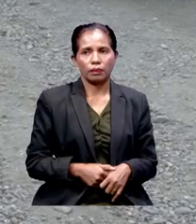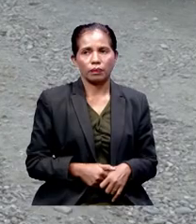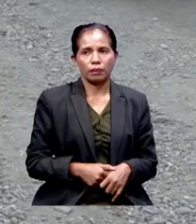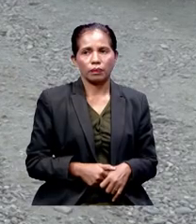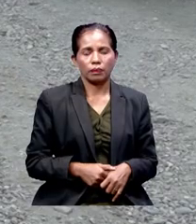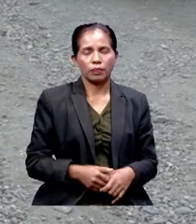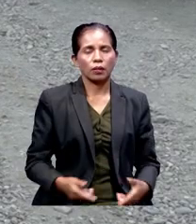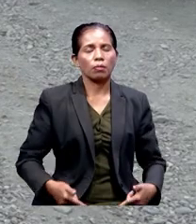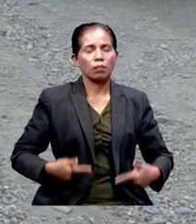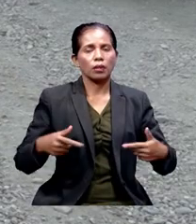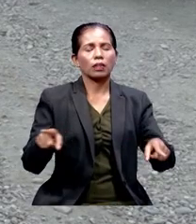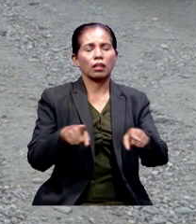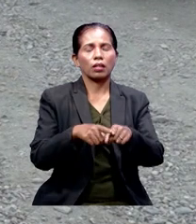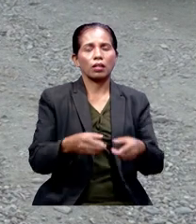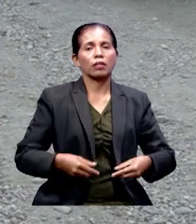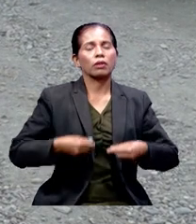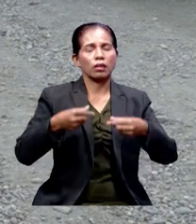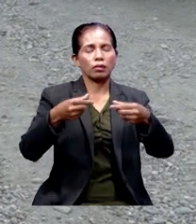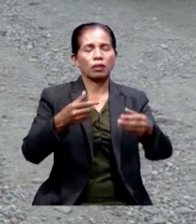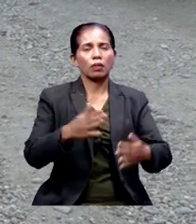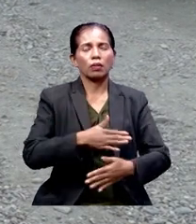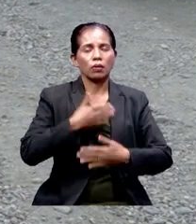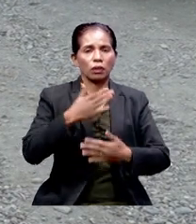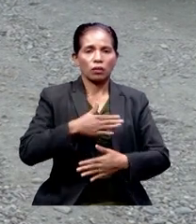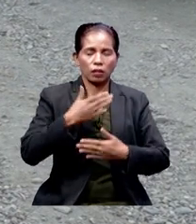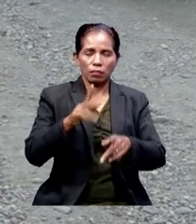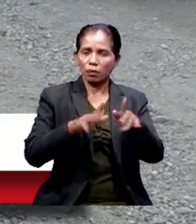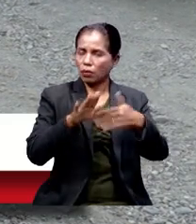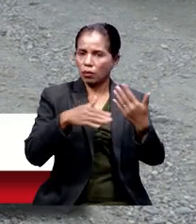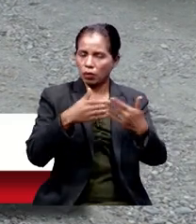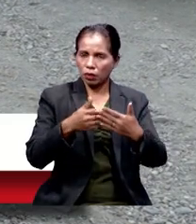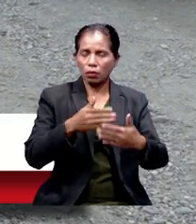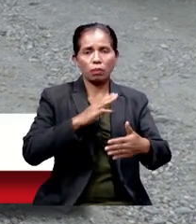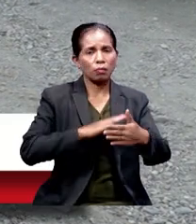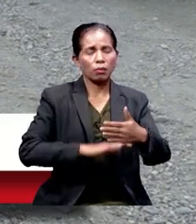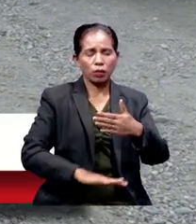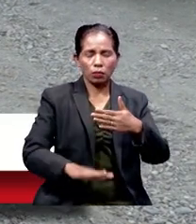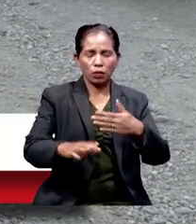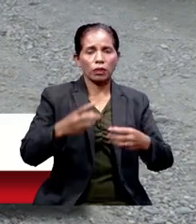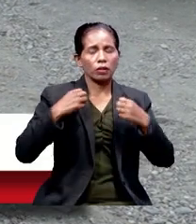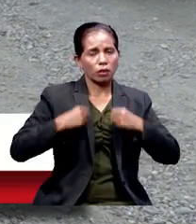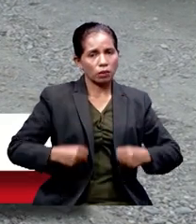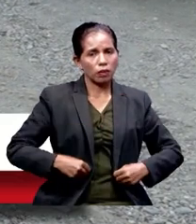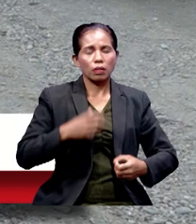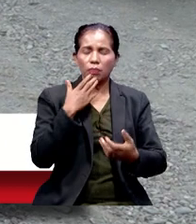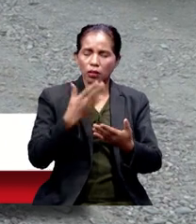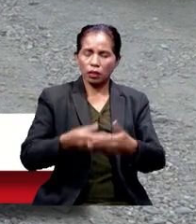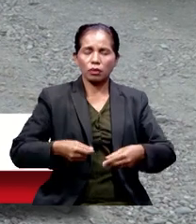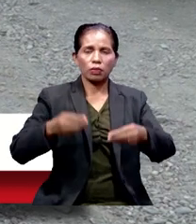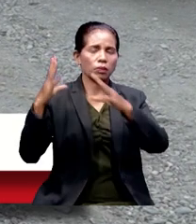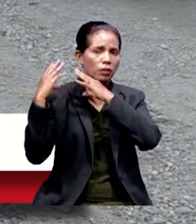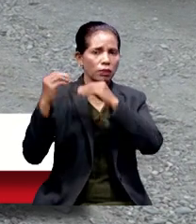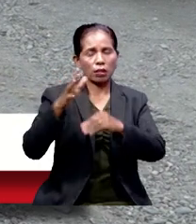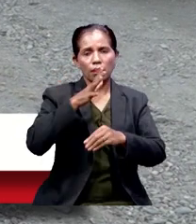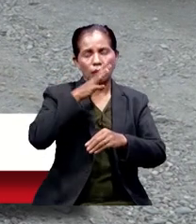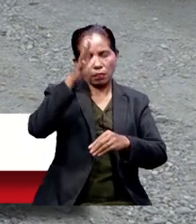Moris anesa presente ida lorik solok bai mahotu. No bai hira moris mai ho kondisan saudável se fo esperanza bai nanaman, familia